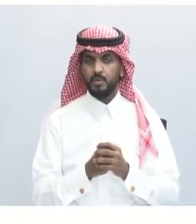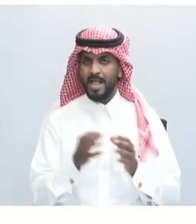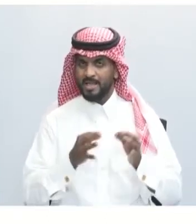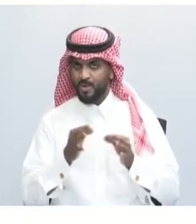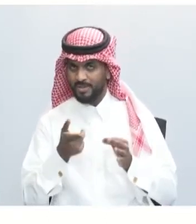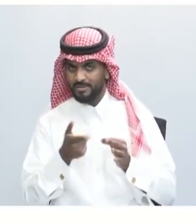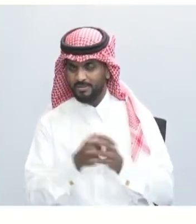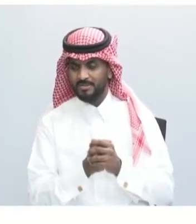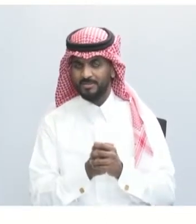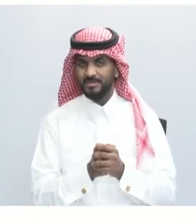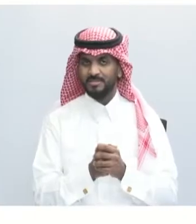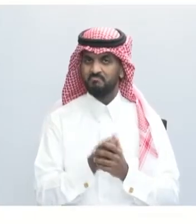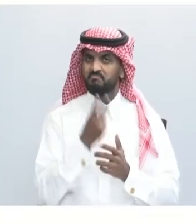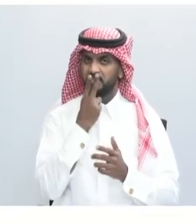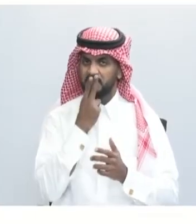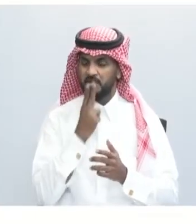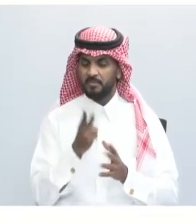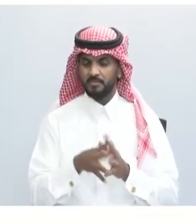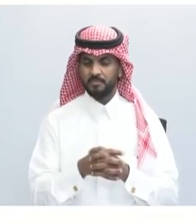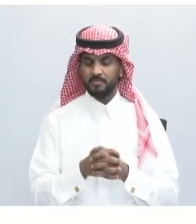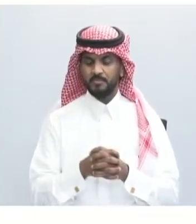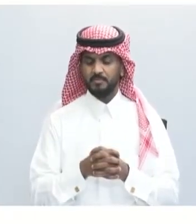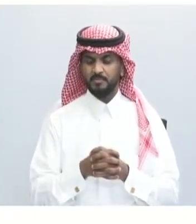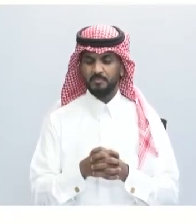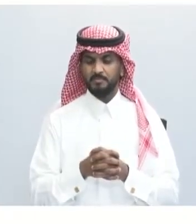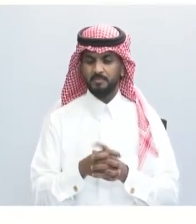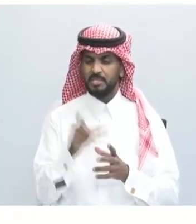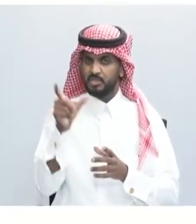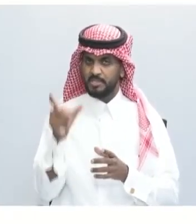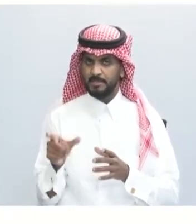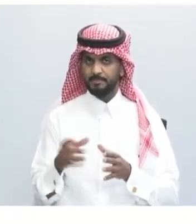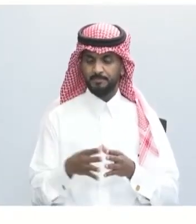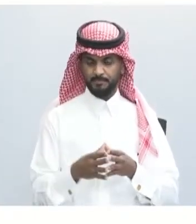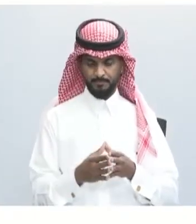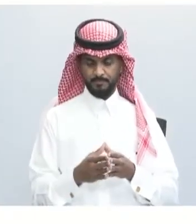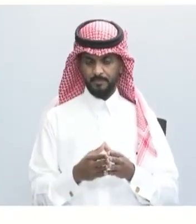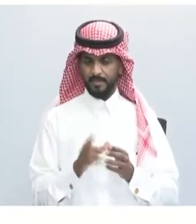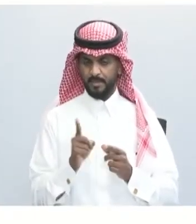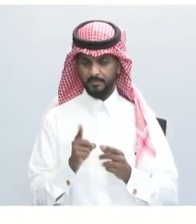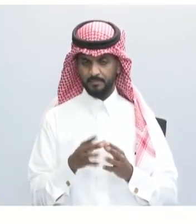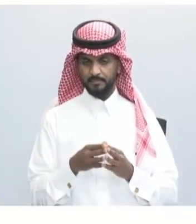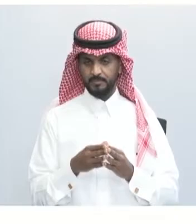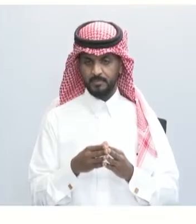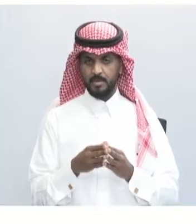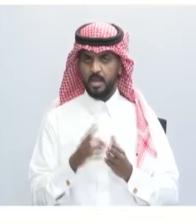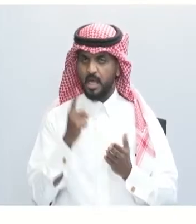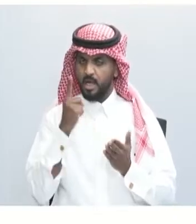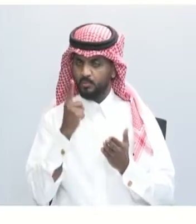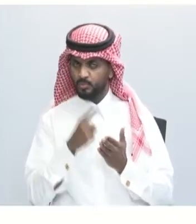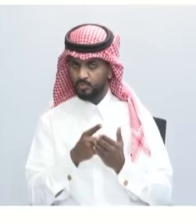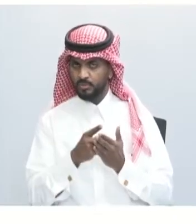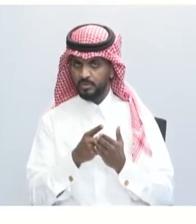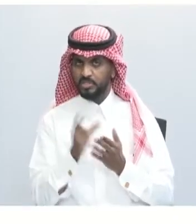الصحيه رائعون هل الادوات عفوا الشخصيه هذه الادوات لابد ان تكون